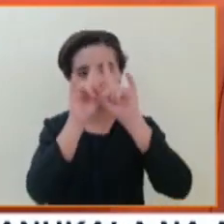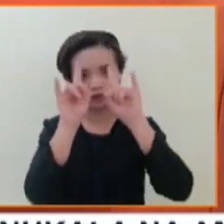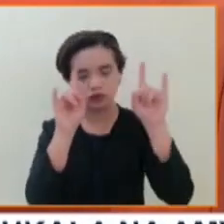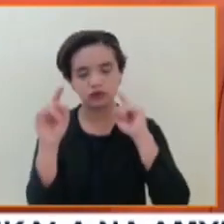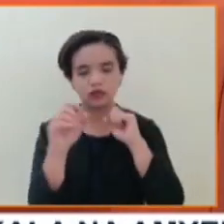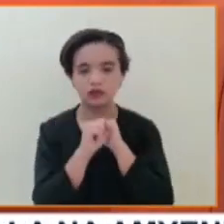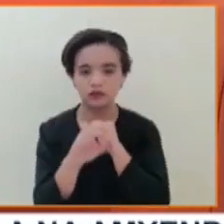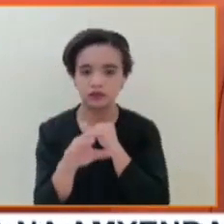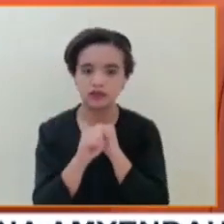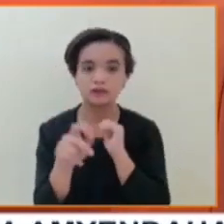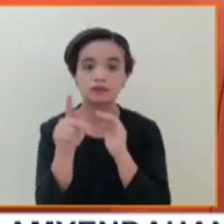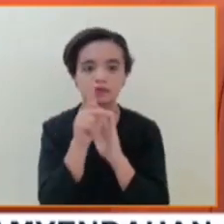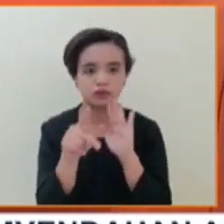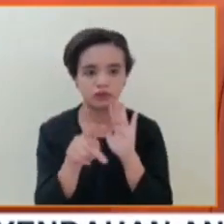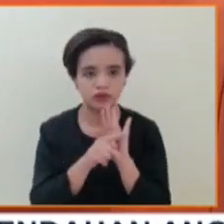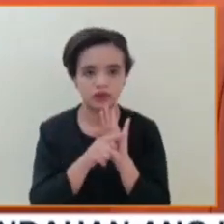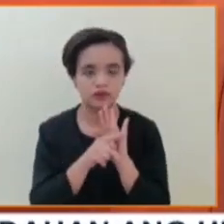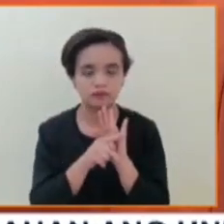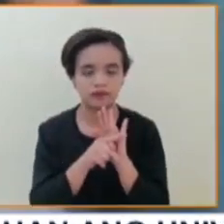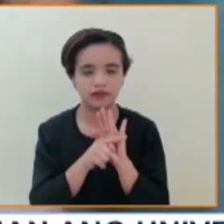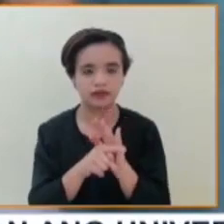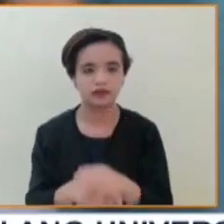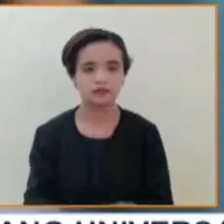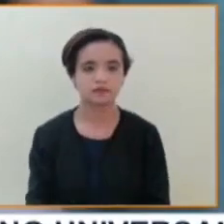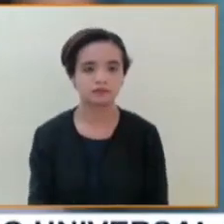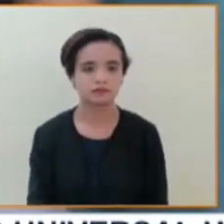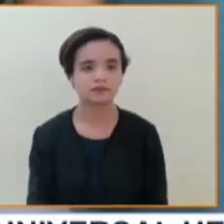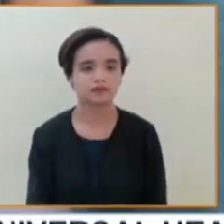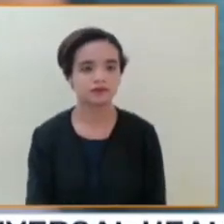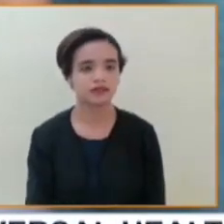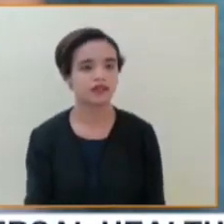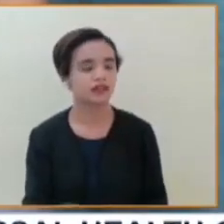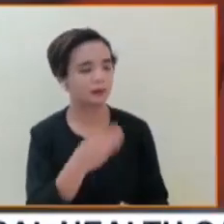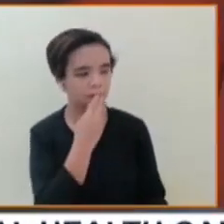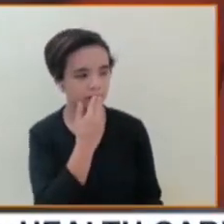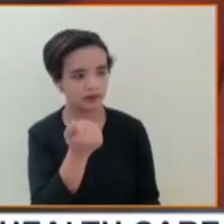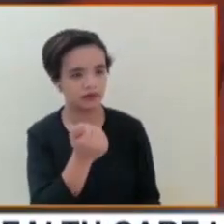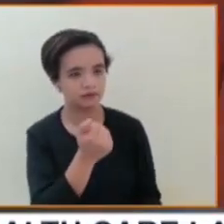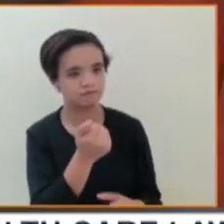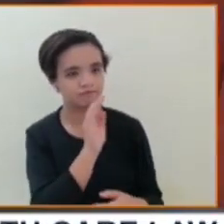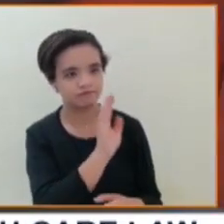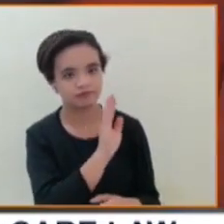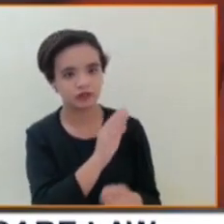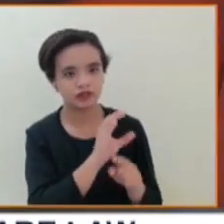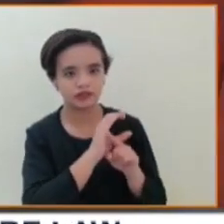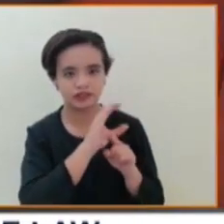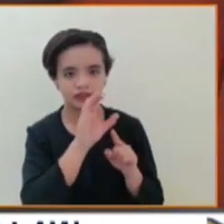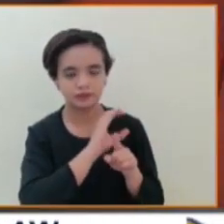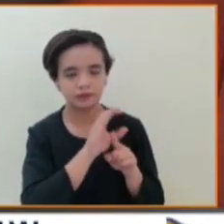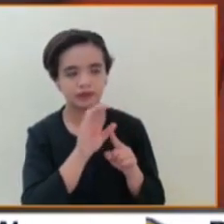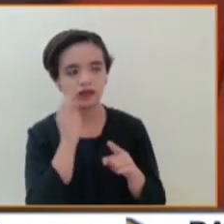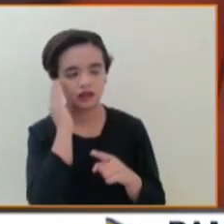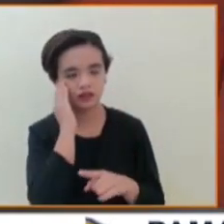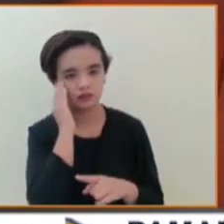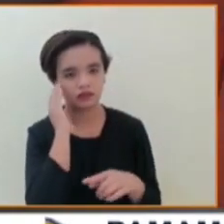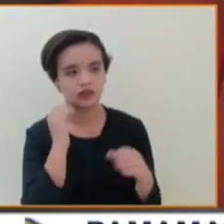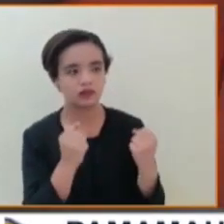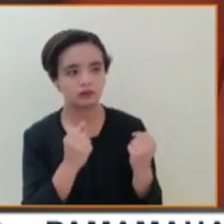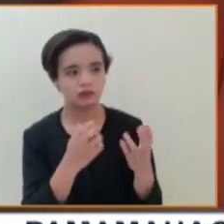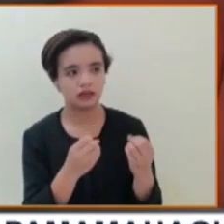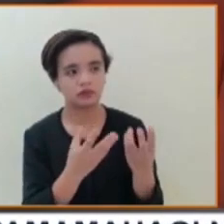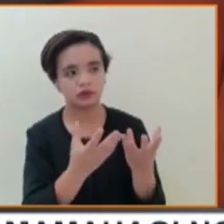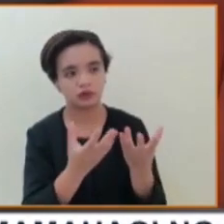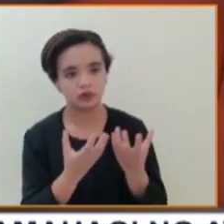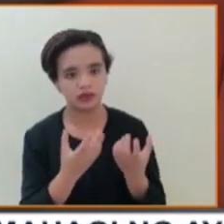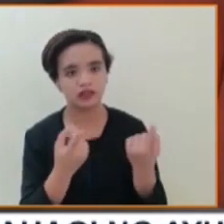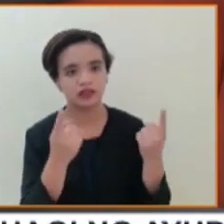policies na itinataguyod ang aming ahensya. Mm. Ako, all the best sa Anjun sa iyong career. Yes. Yes. Alam kong marami ka pang mga gustong to pa rin. At marami pa